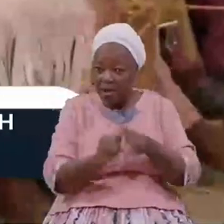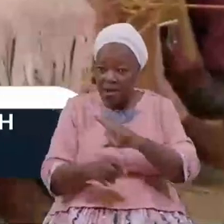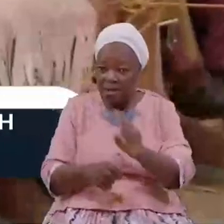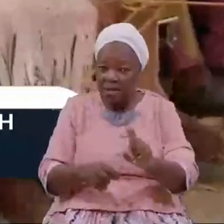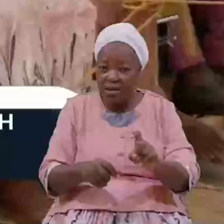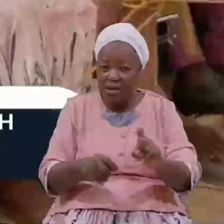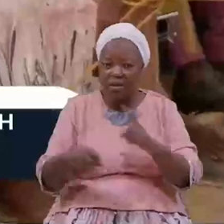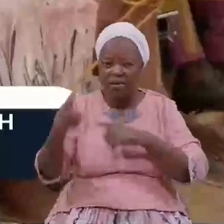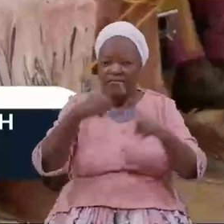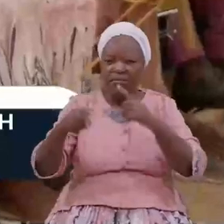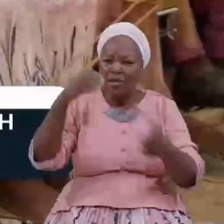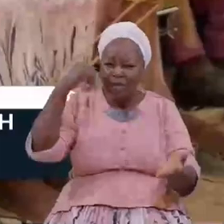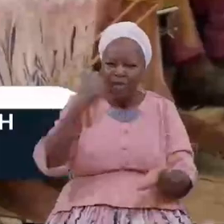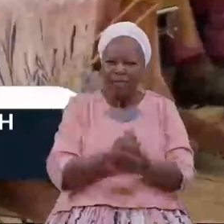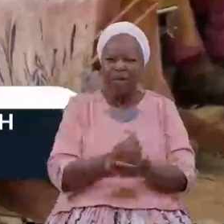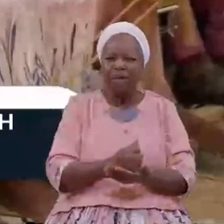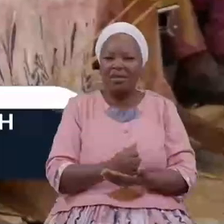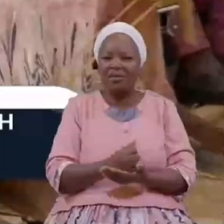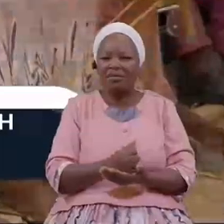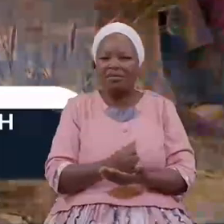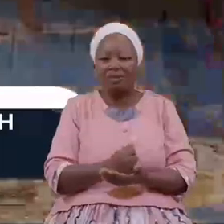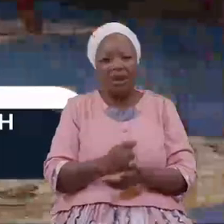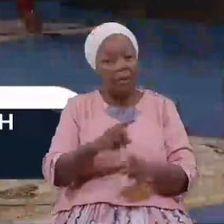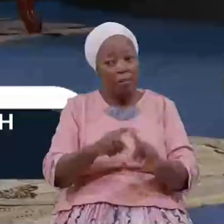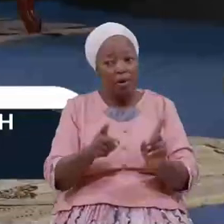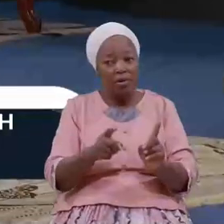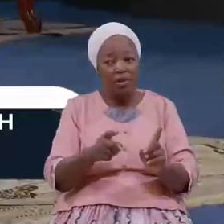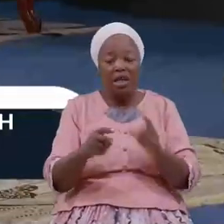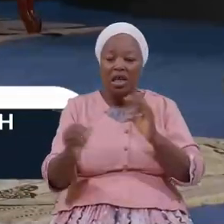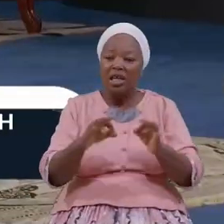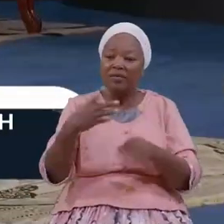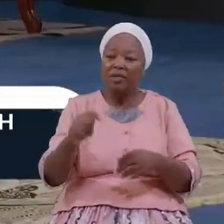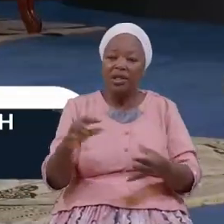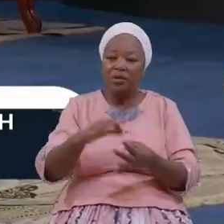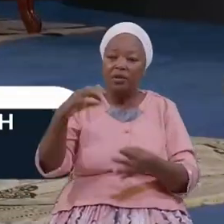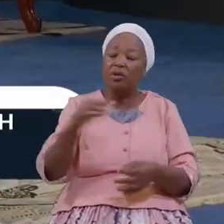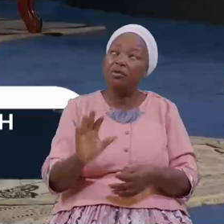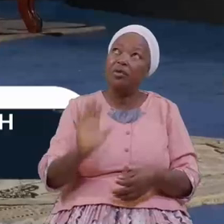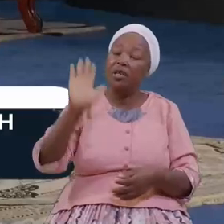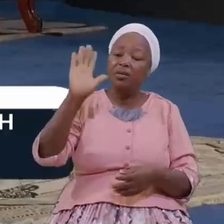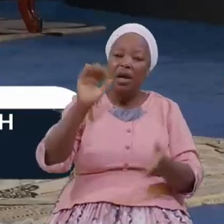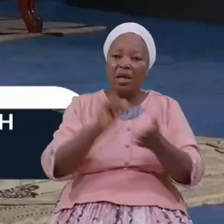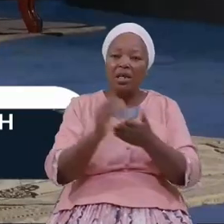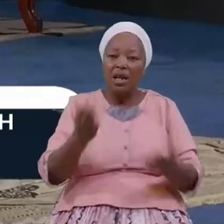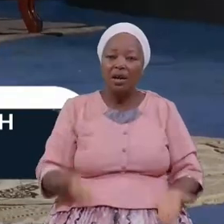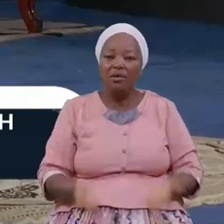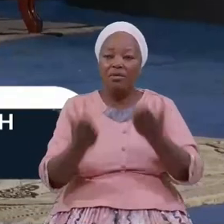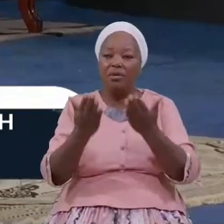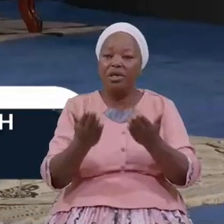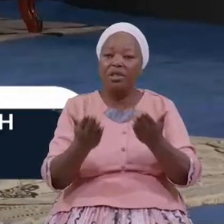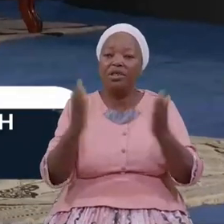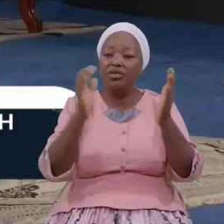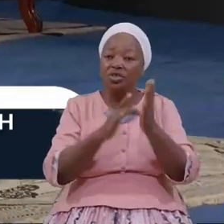Il faut dire amen. Mais, et si l'Esprit de celui qui a